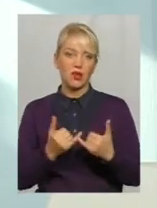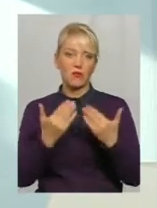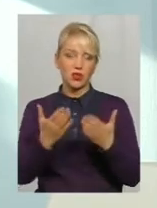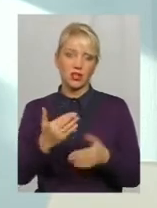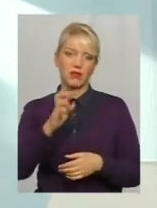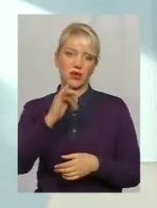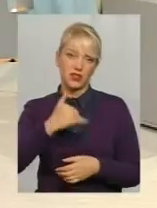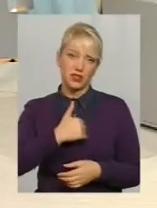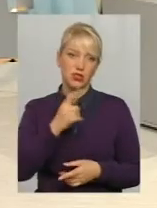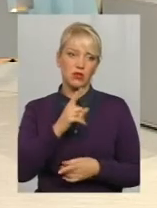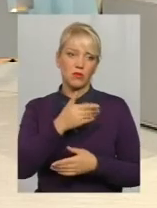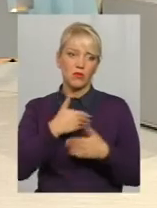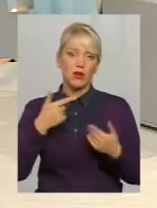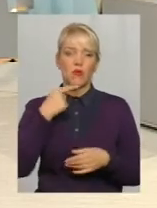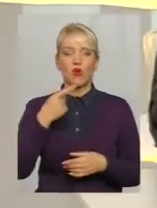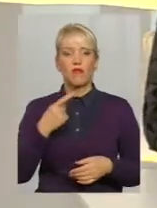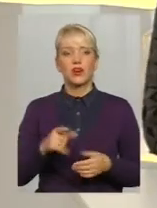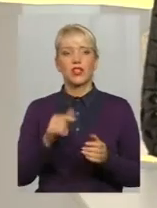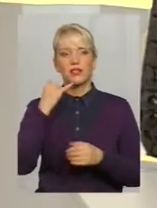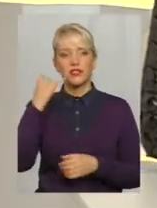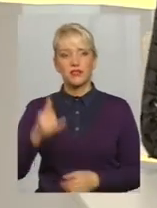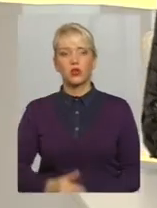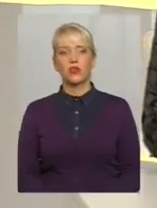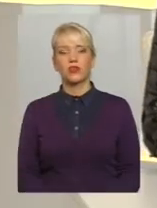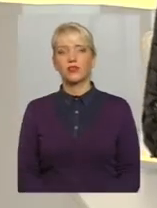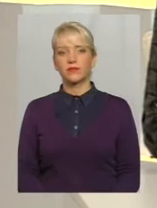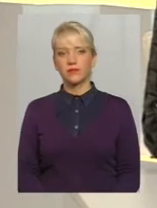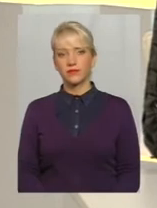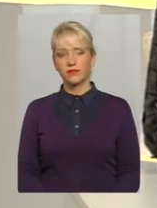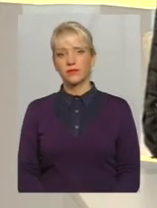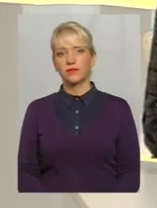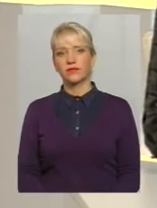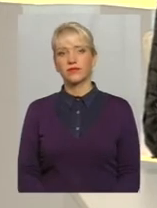ми поговорили. У нас є дзвінок, слухаємо додзвонювача. Говоріть, будь ласка.